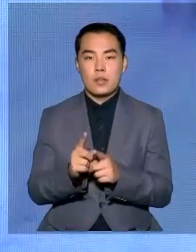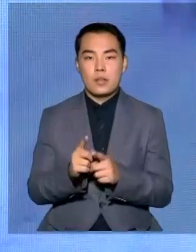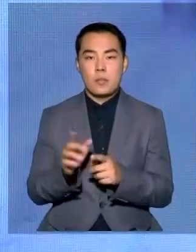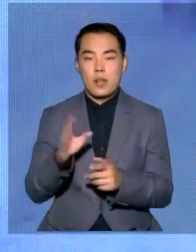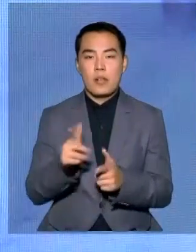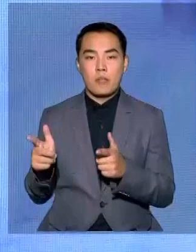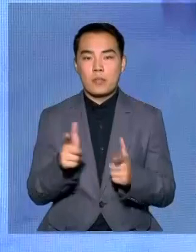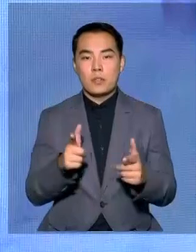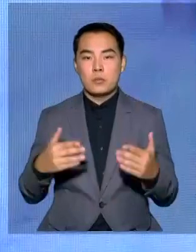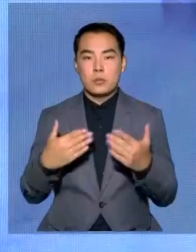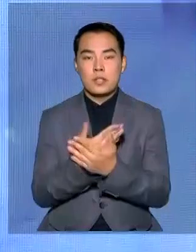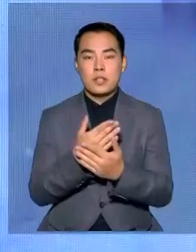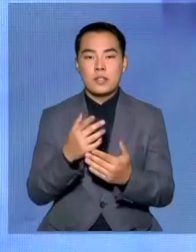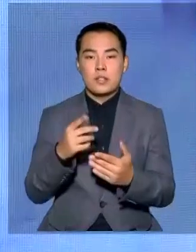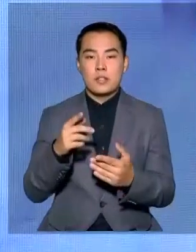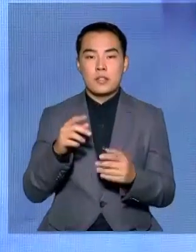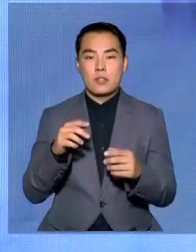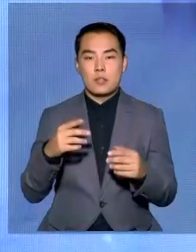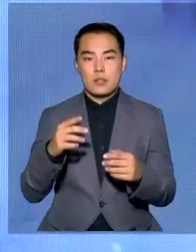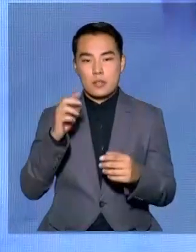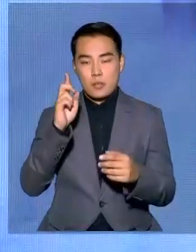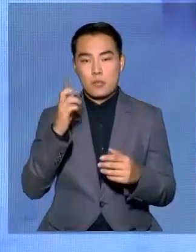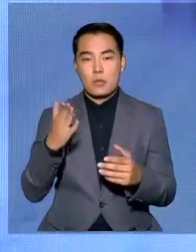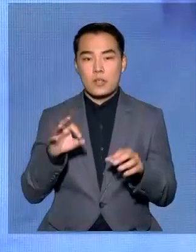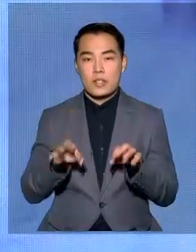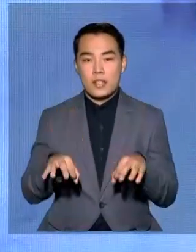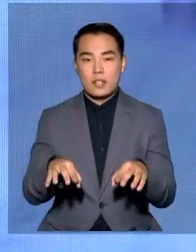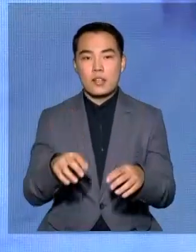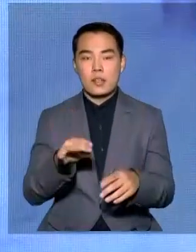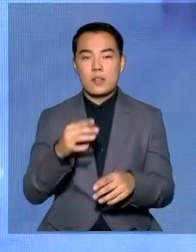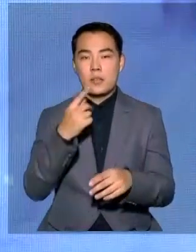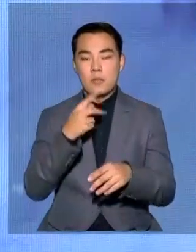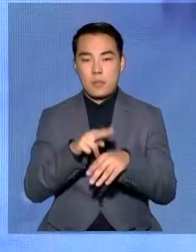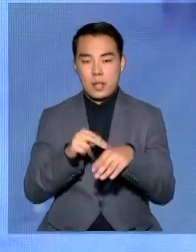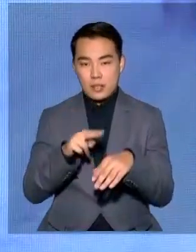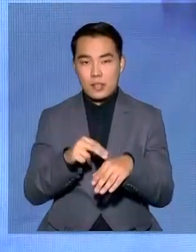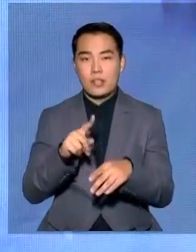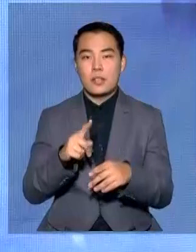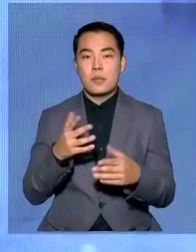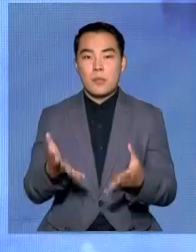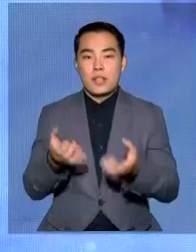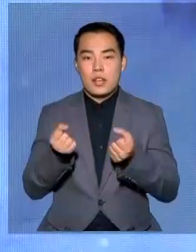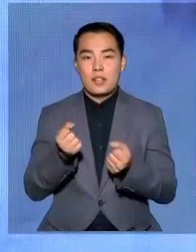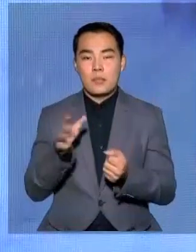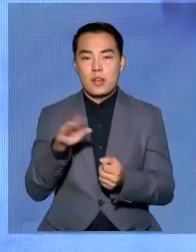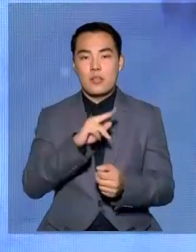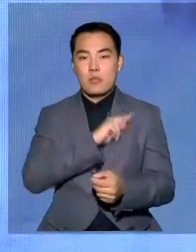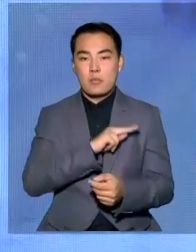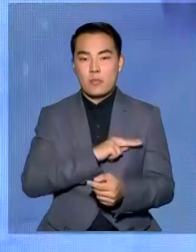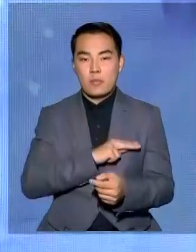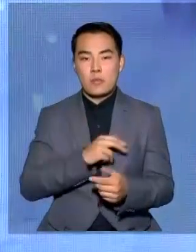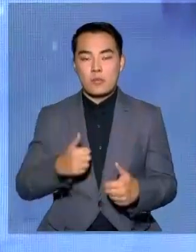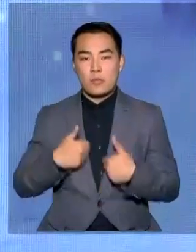Наготове необходимая спецтехника. Держат руку на пульсе спасатели и полицейские. Как регионы готовятся к